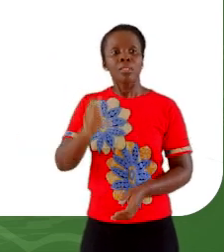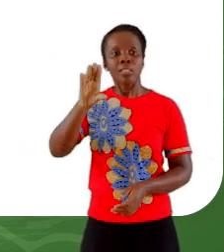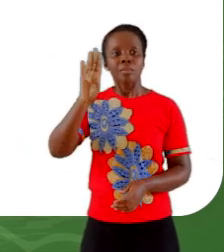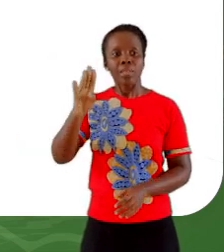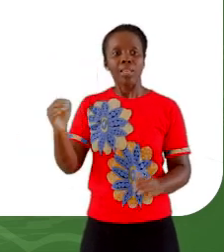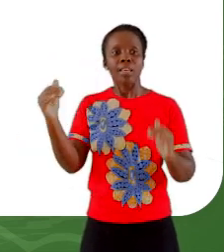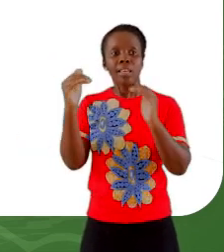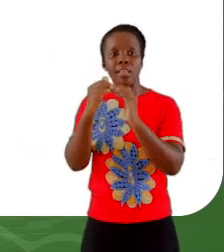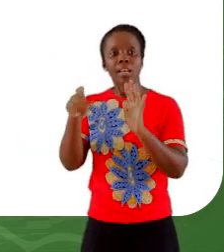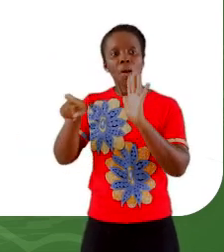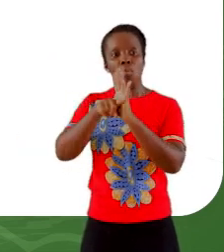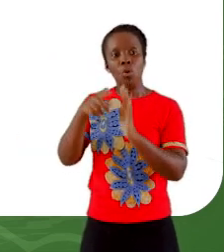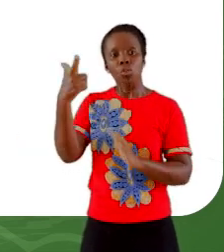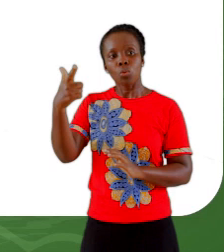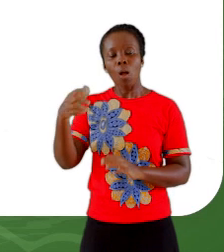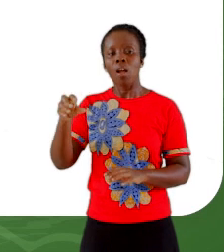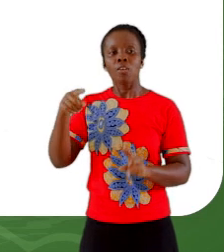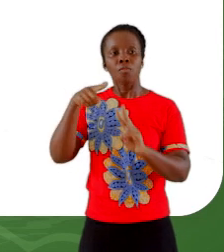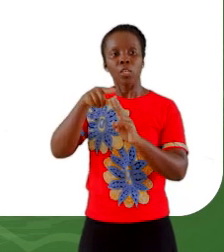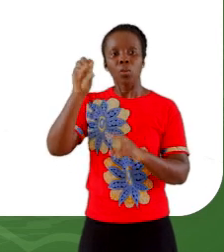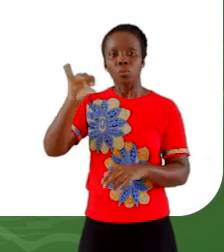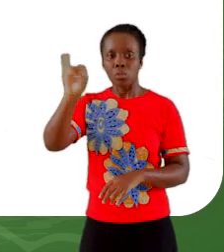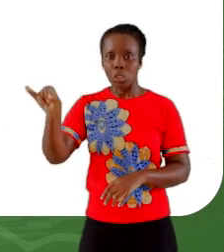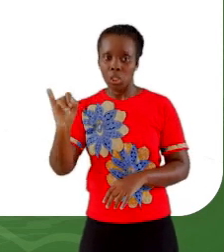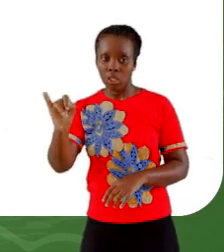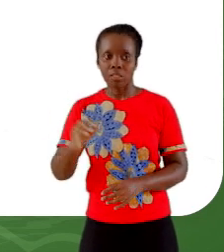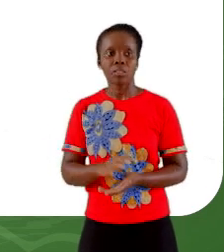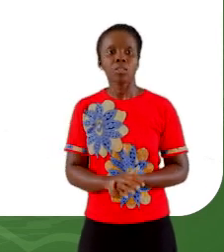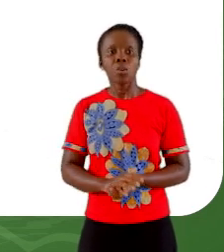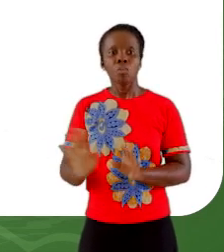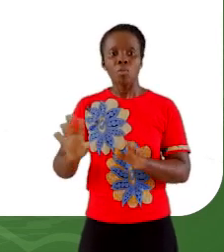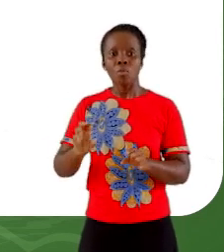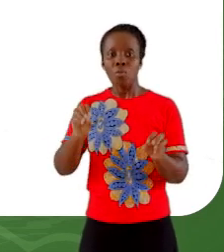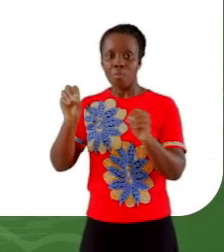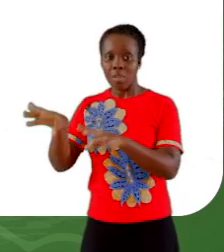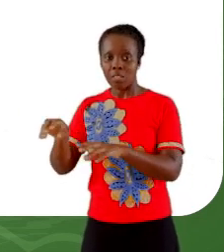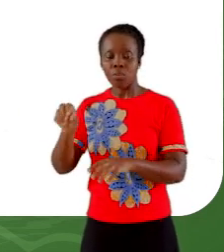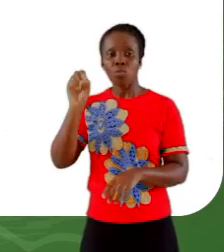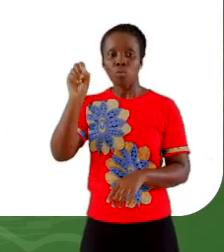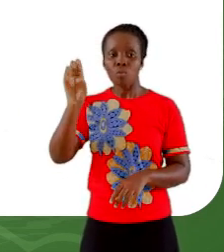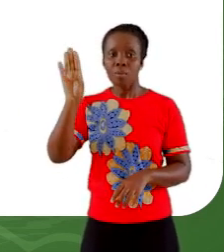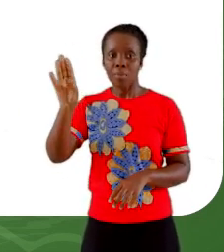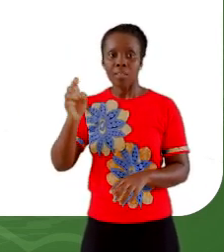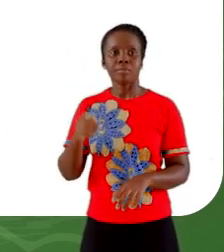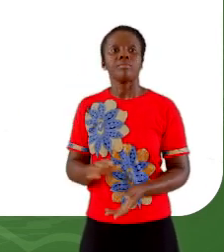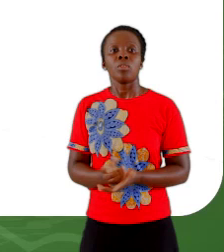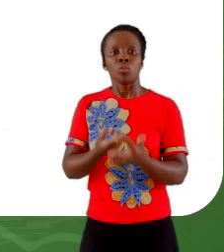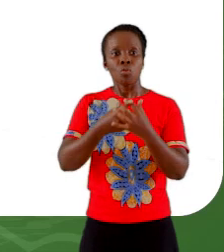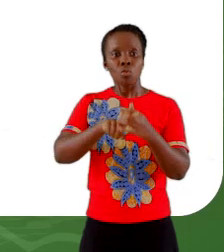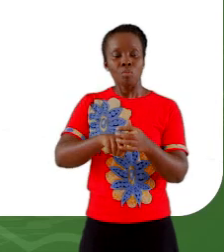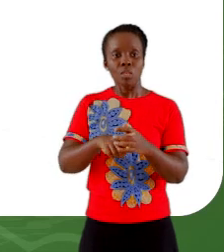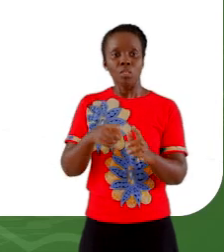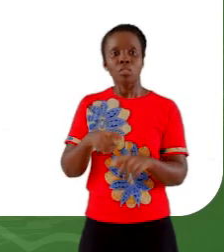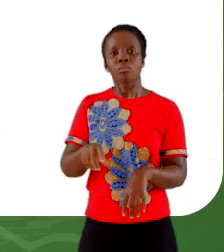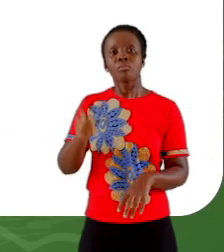3 vecteurs OJ. Pour marquer le point B, je suis au point C. Je vais dans le